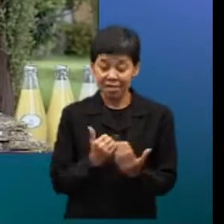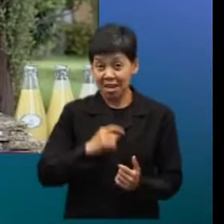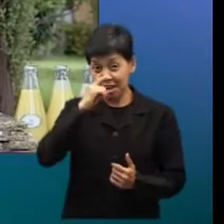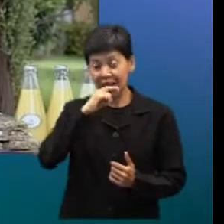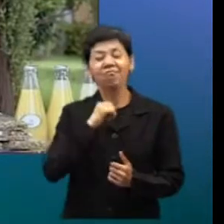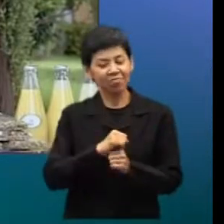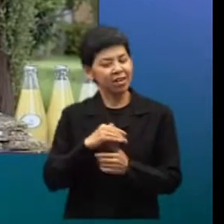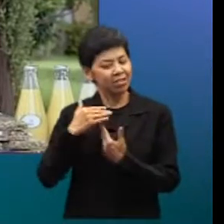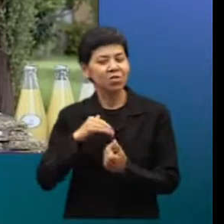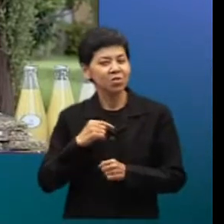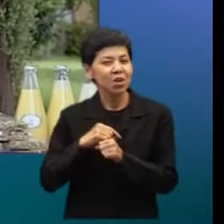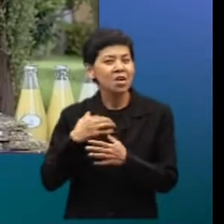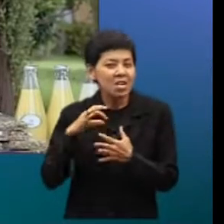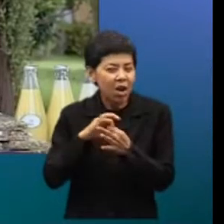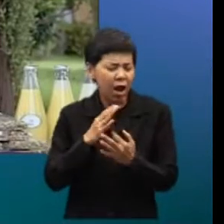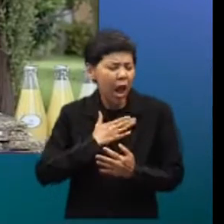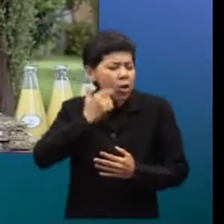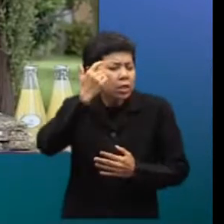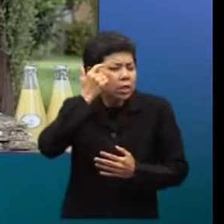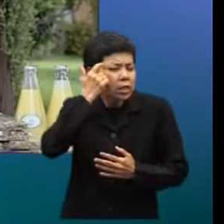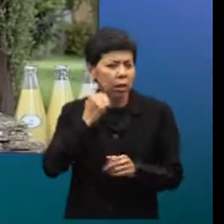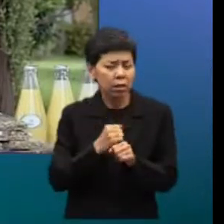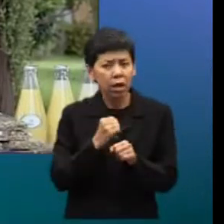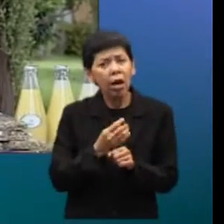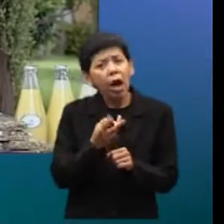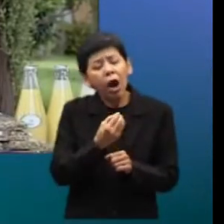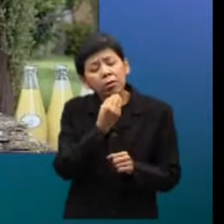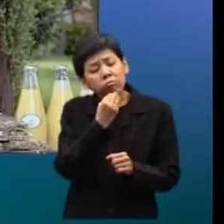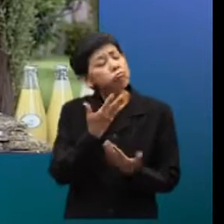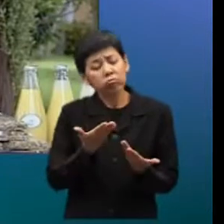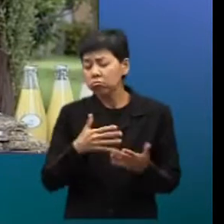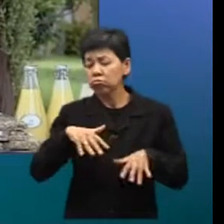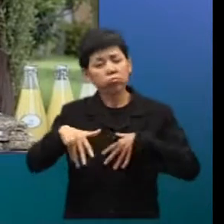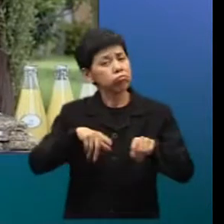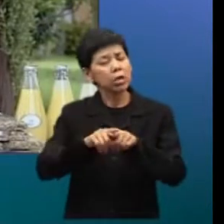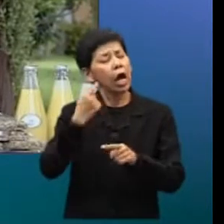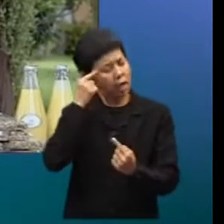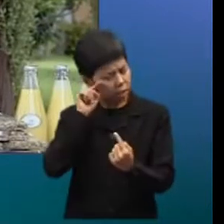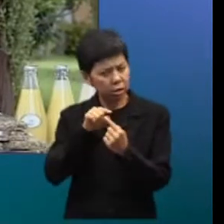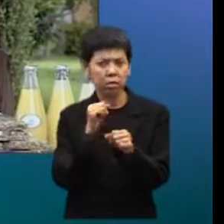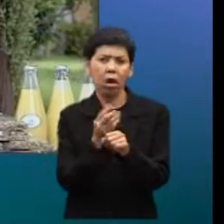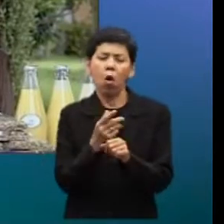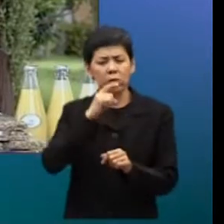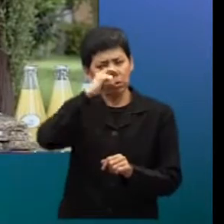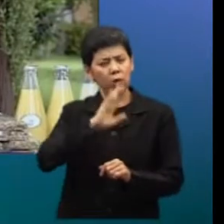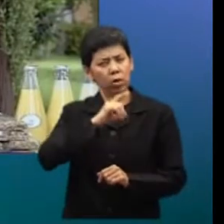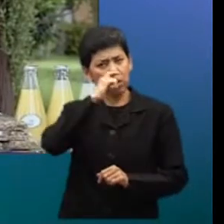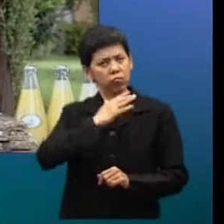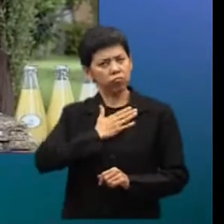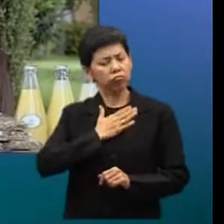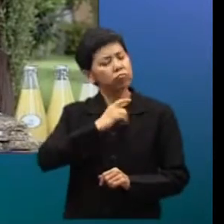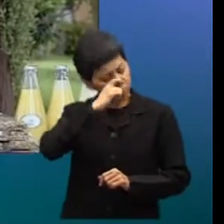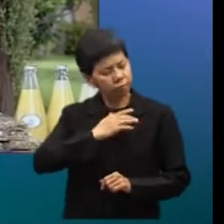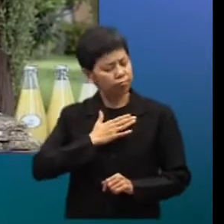นี้ทางเมืองไทยจะนำข้าวค่อนข้างจะเยอะแต่เราคิดถึงว่าคนที่ทานข้าวได้ก็คือคนปกติก็เลยเน้นตรงนี้ซึ่งเป็นข้าวไ